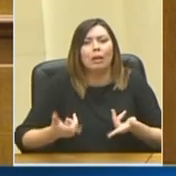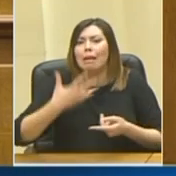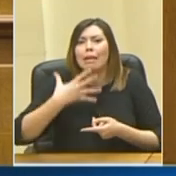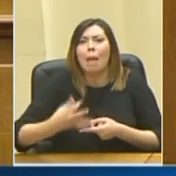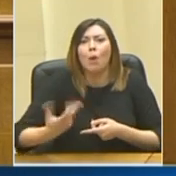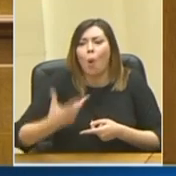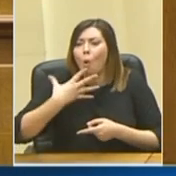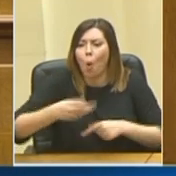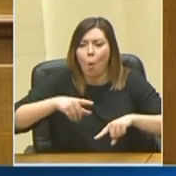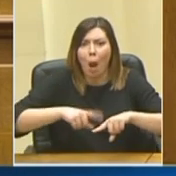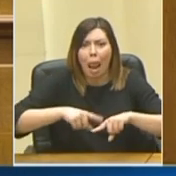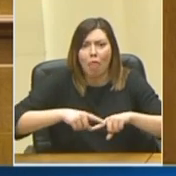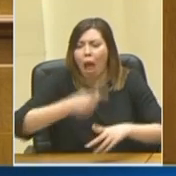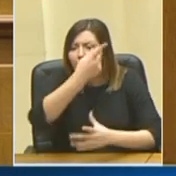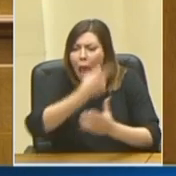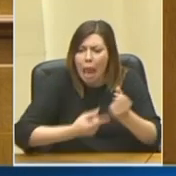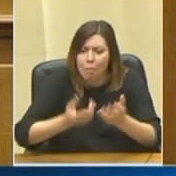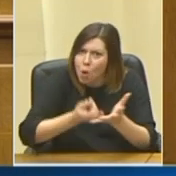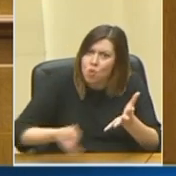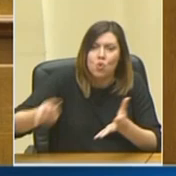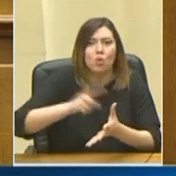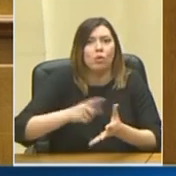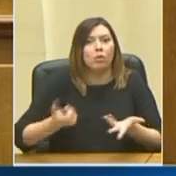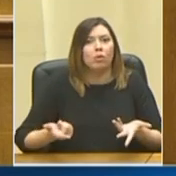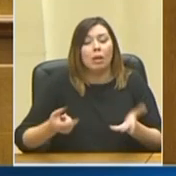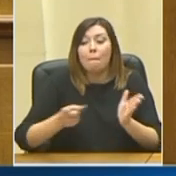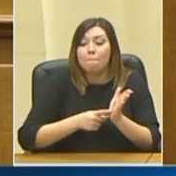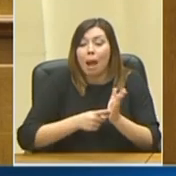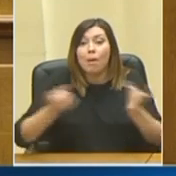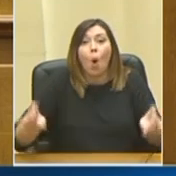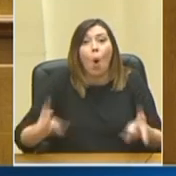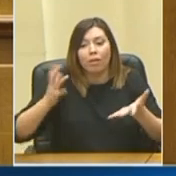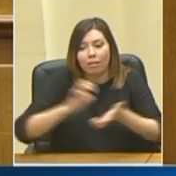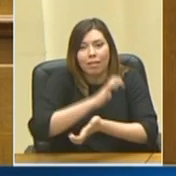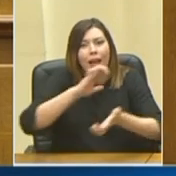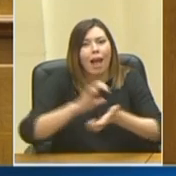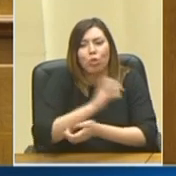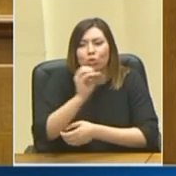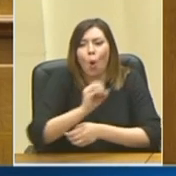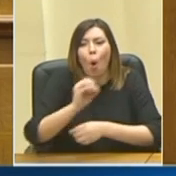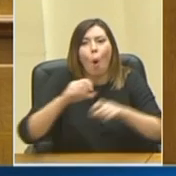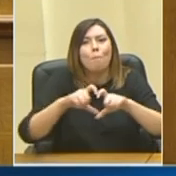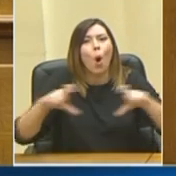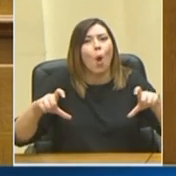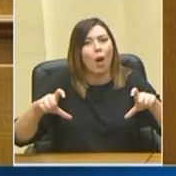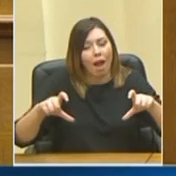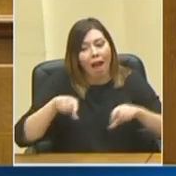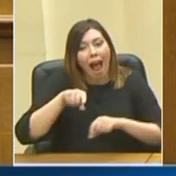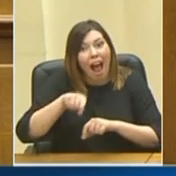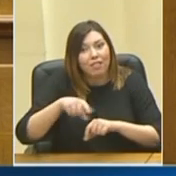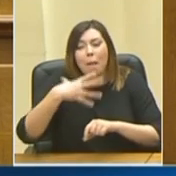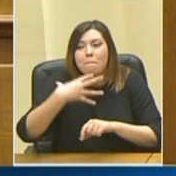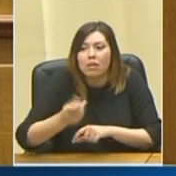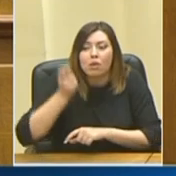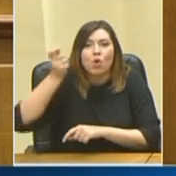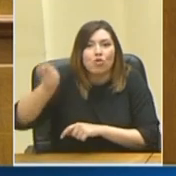σε μεγάλα ελλείμματα. Πρέπει όταν εκδίδονται ομόλογα τα οποία ομόλογα χρεώνουν τη χώρα